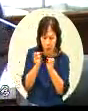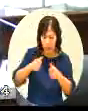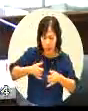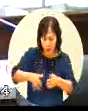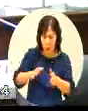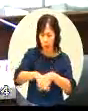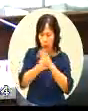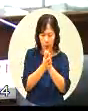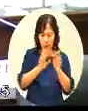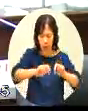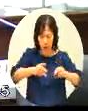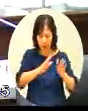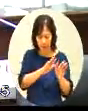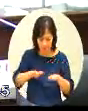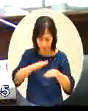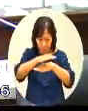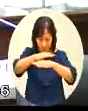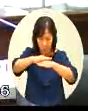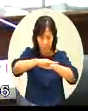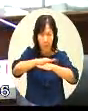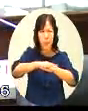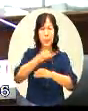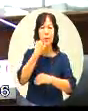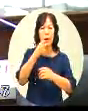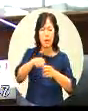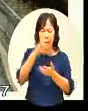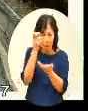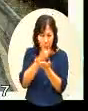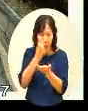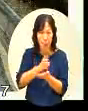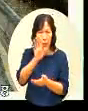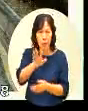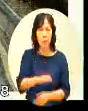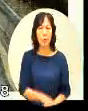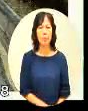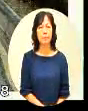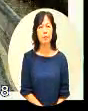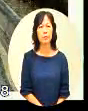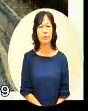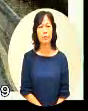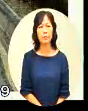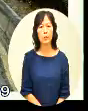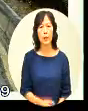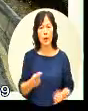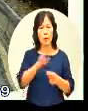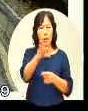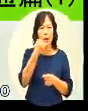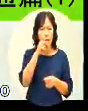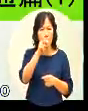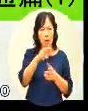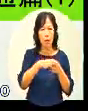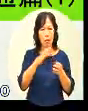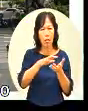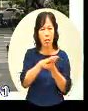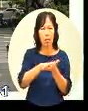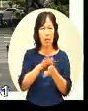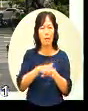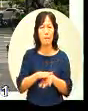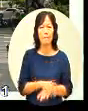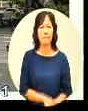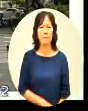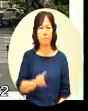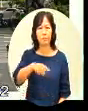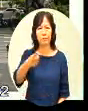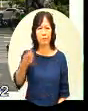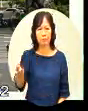坦。好，请下一张。我、哦、这个更严重啊，这个都是一个非常的。非常的不堪哦，请下一张，请下一